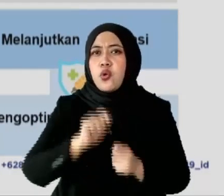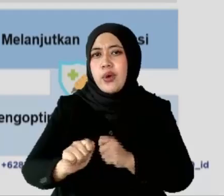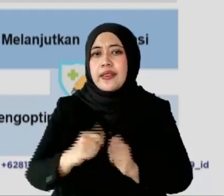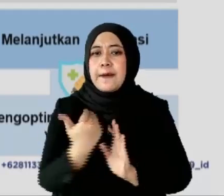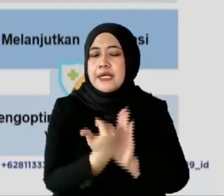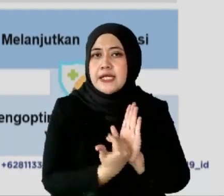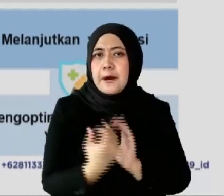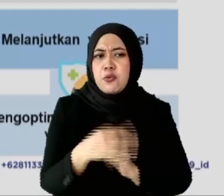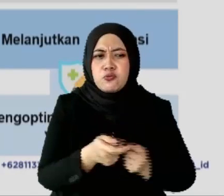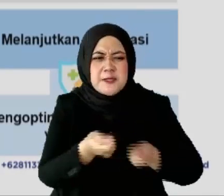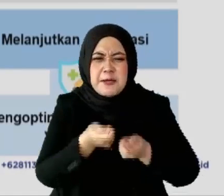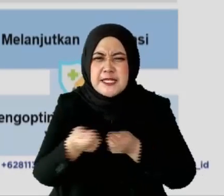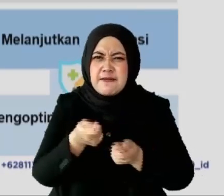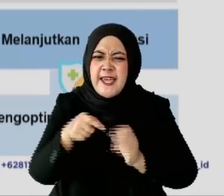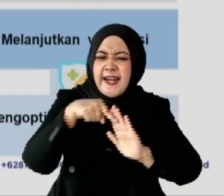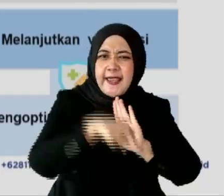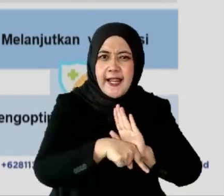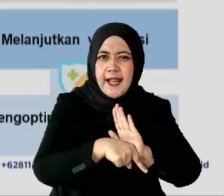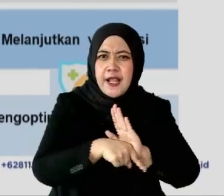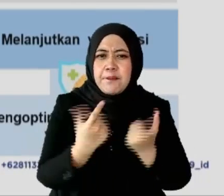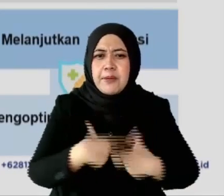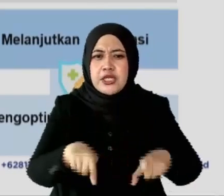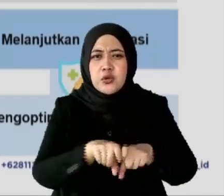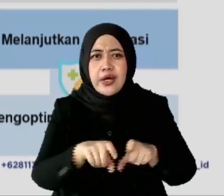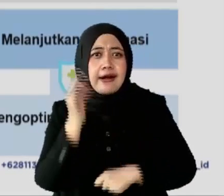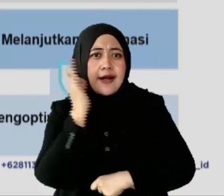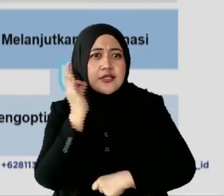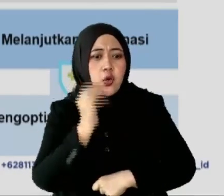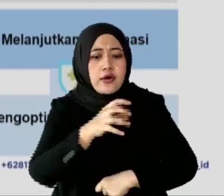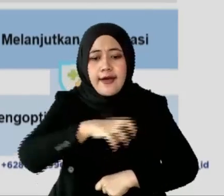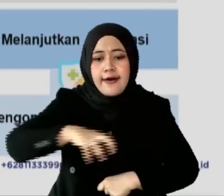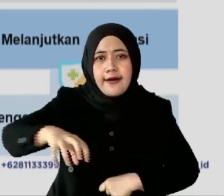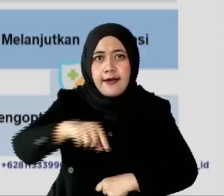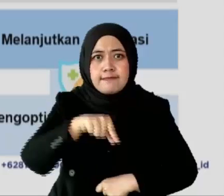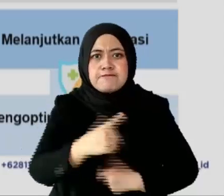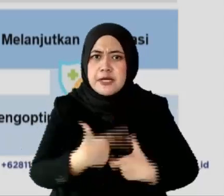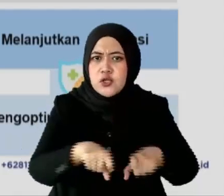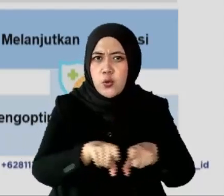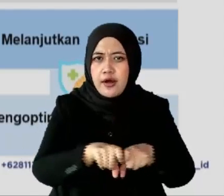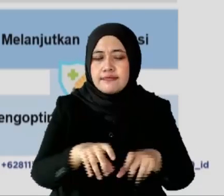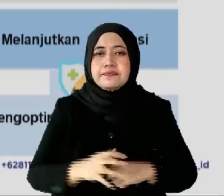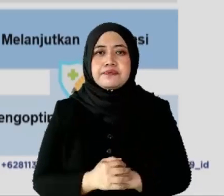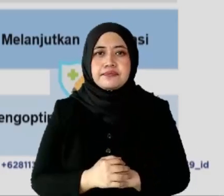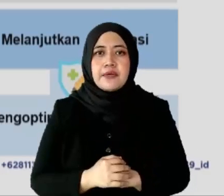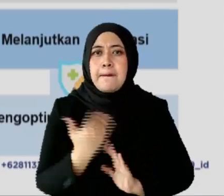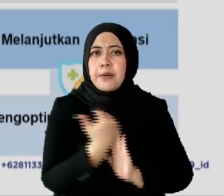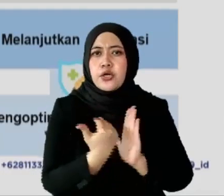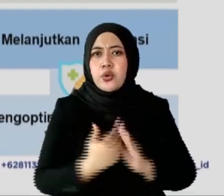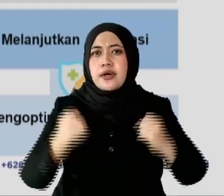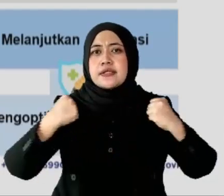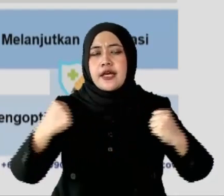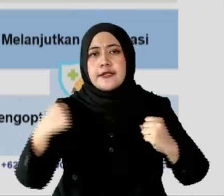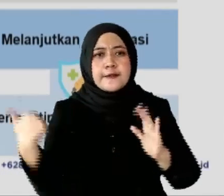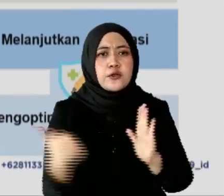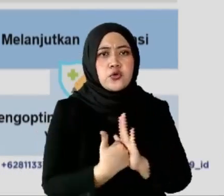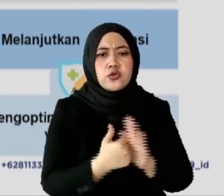kebijakan pengendalian yang spesifik sesuai risiko per daerah. Yang ketiga, penegakan protokol kesehatan di